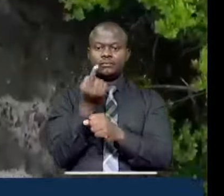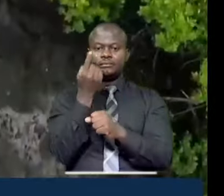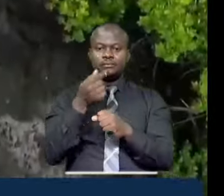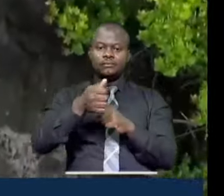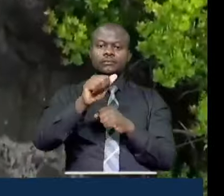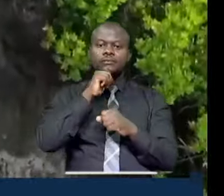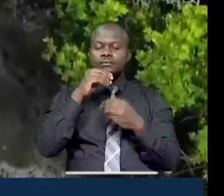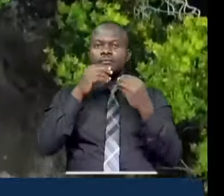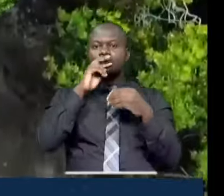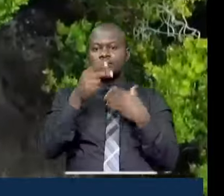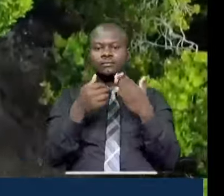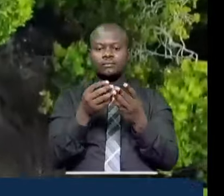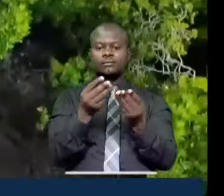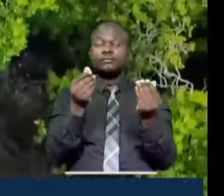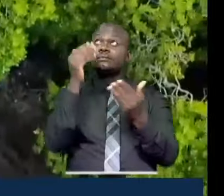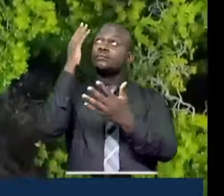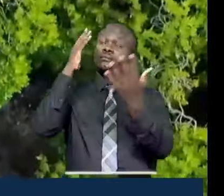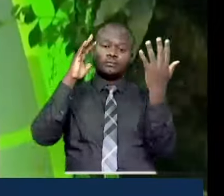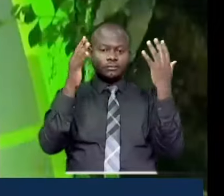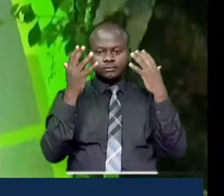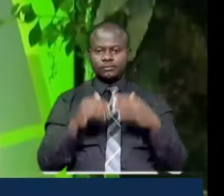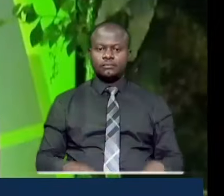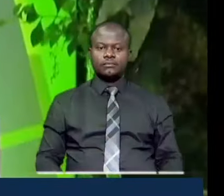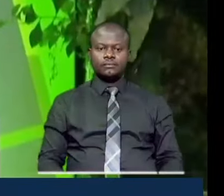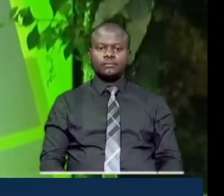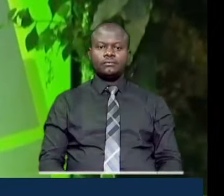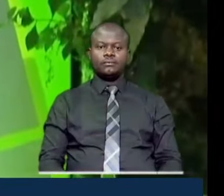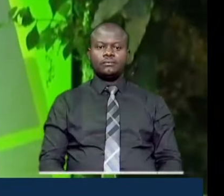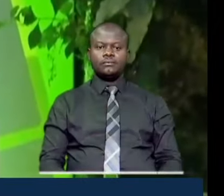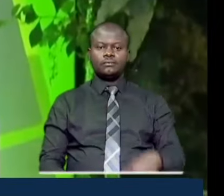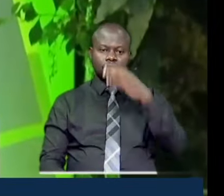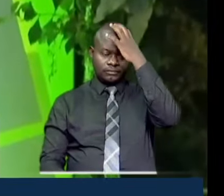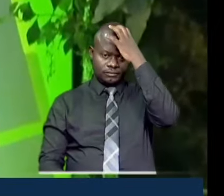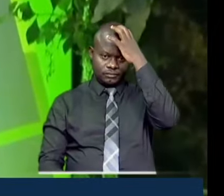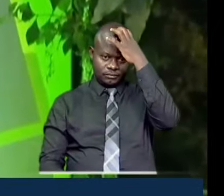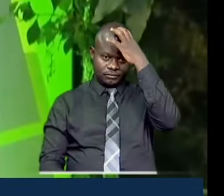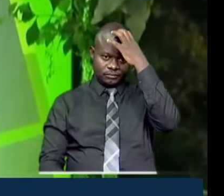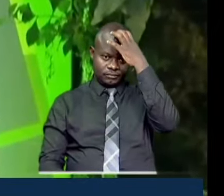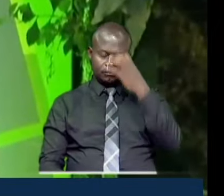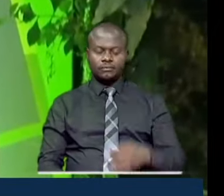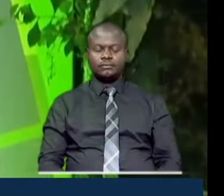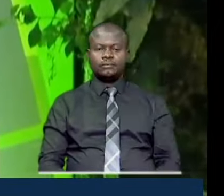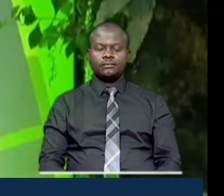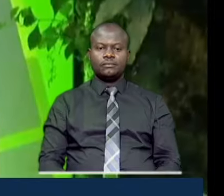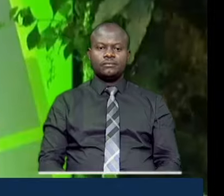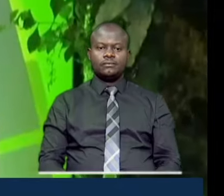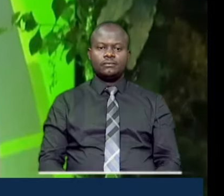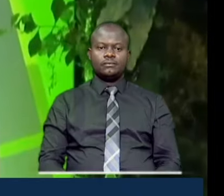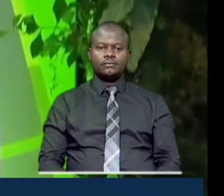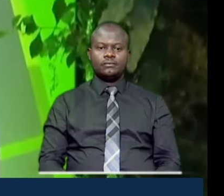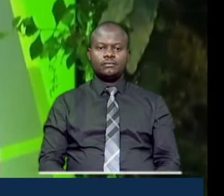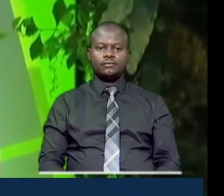zitatanga ibisubizo ku iyangizwa ry'ikirere It's in this regard that Rwanda stands with